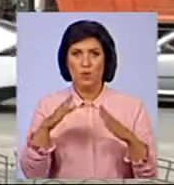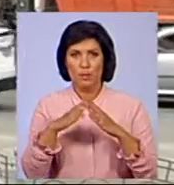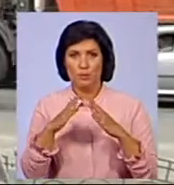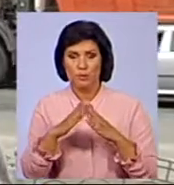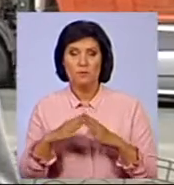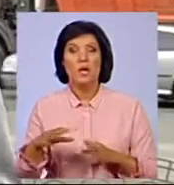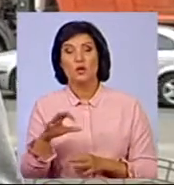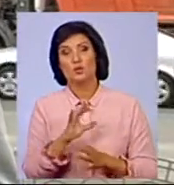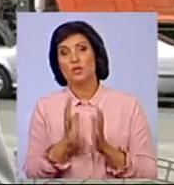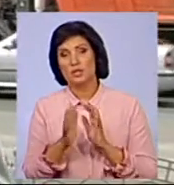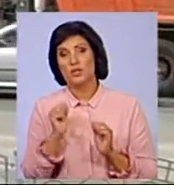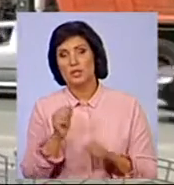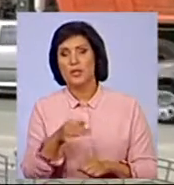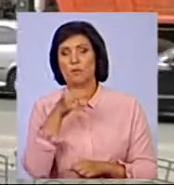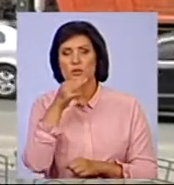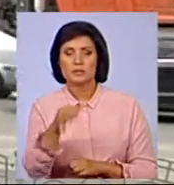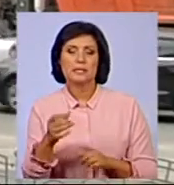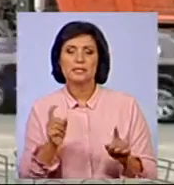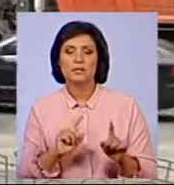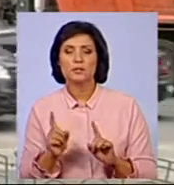самого Хрещатика, можу сказати, що